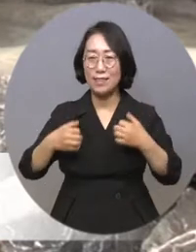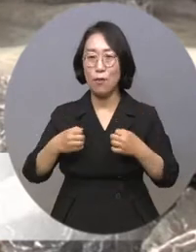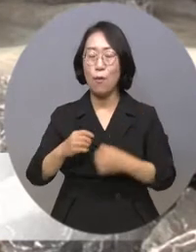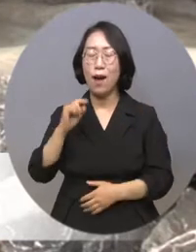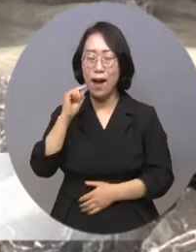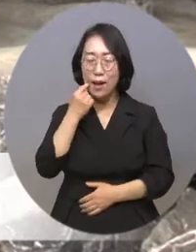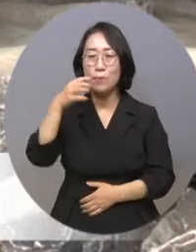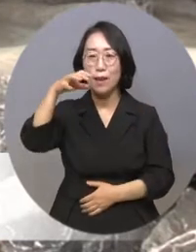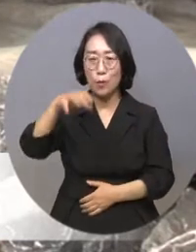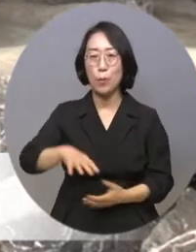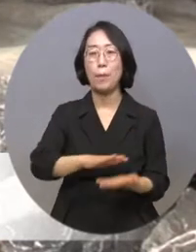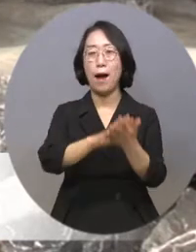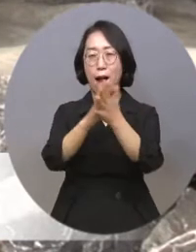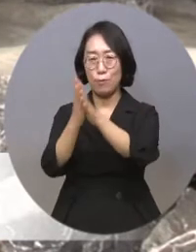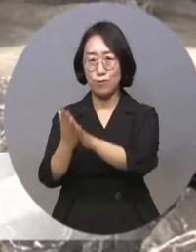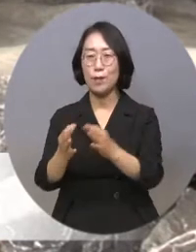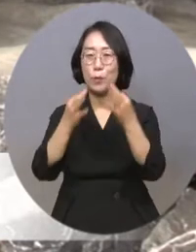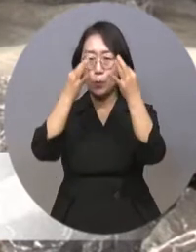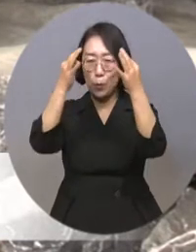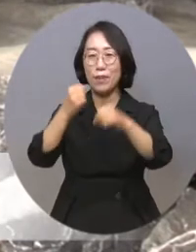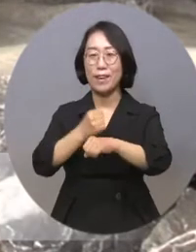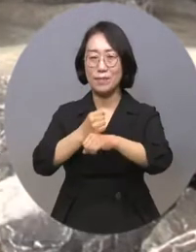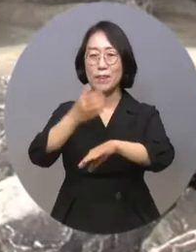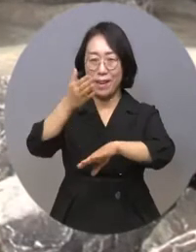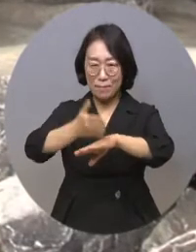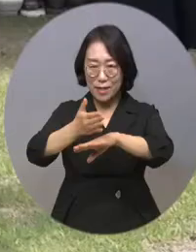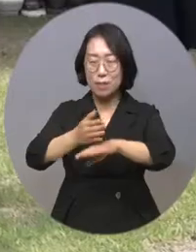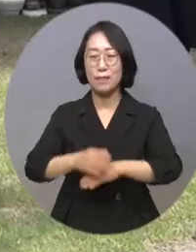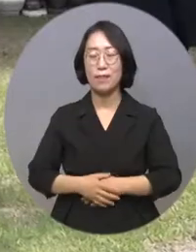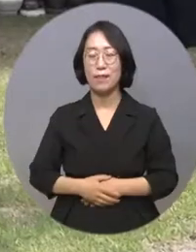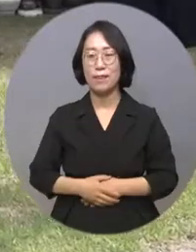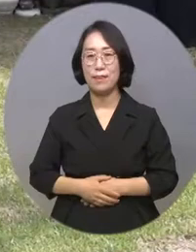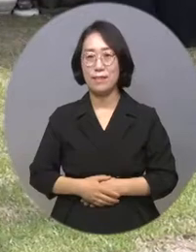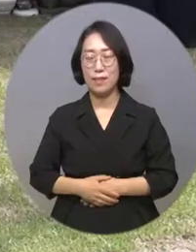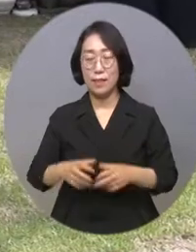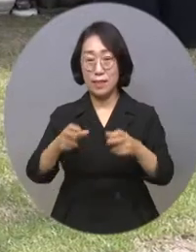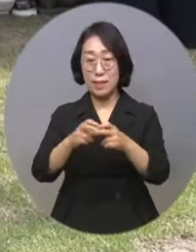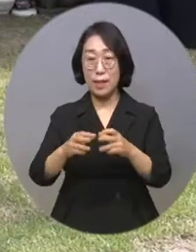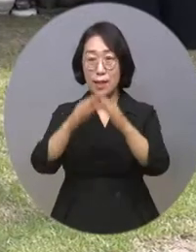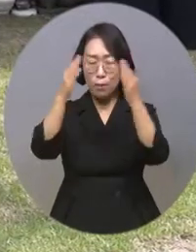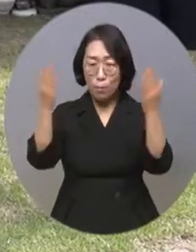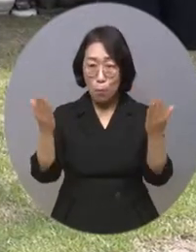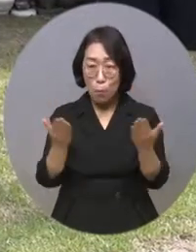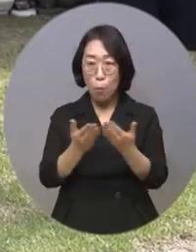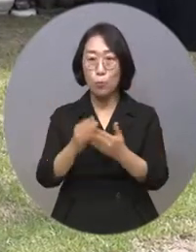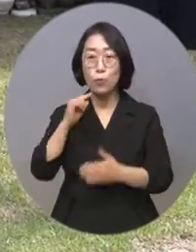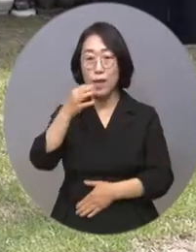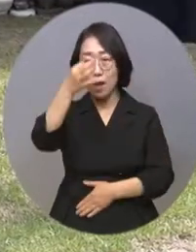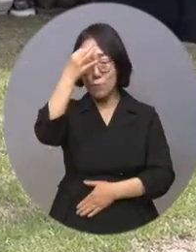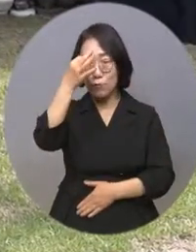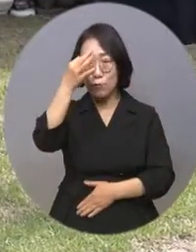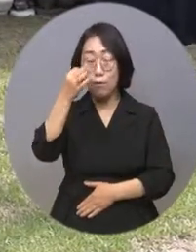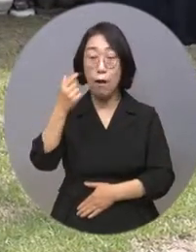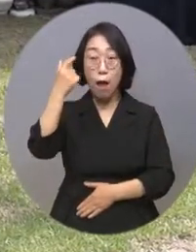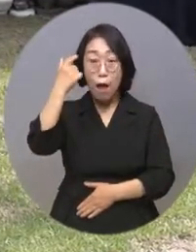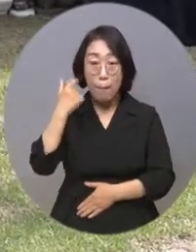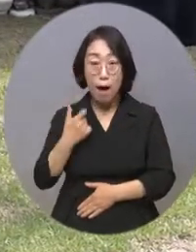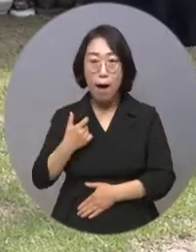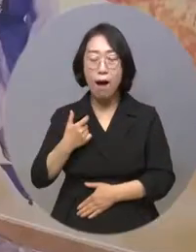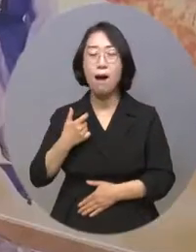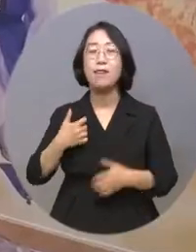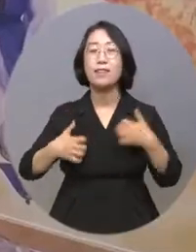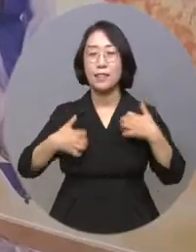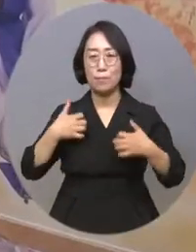사회를 만들 수 있도록 노력하겠습니다. 감사합니다. 장애인 모두가 예술이 주는 기쁨을 누리고 문화를